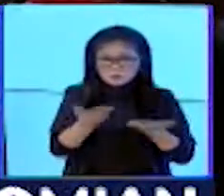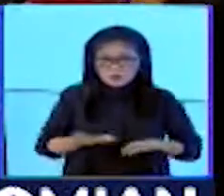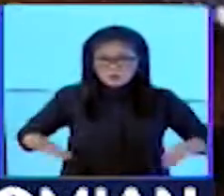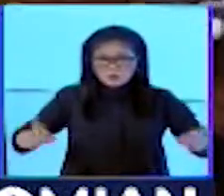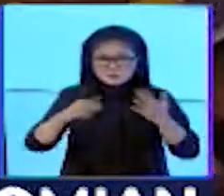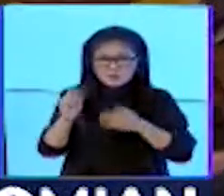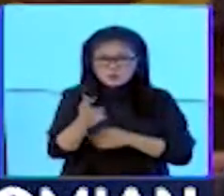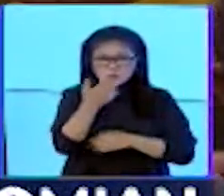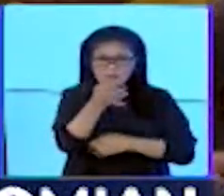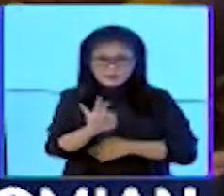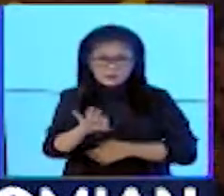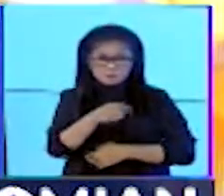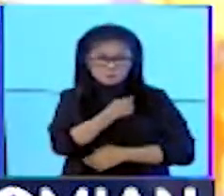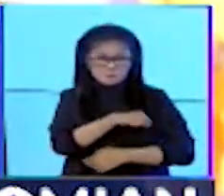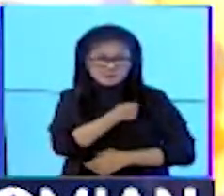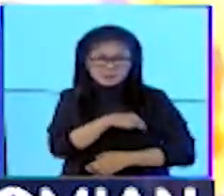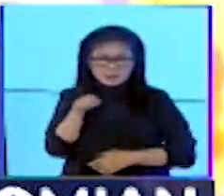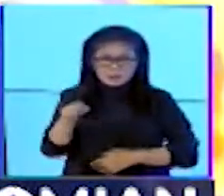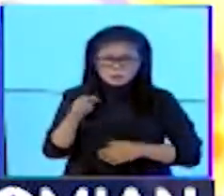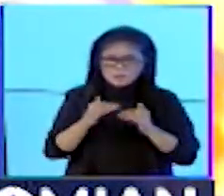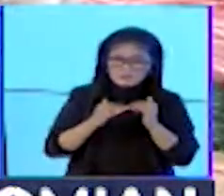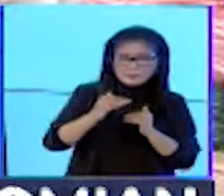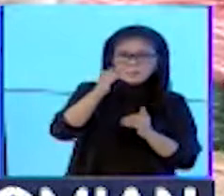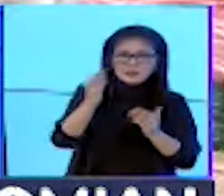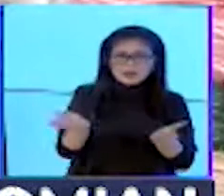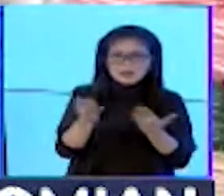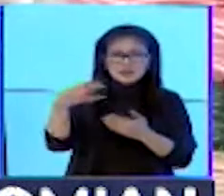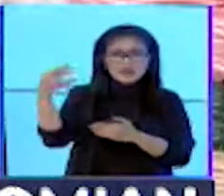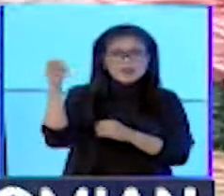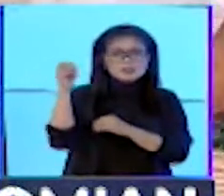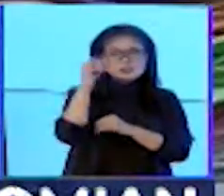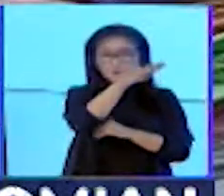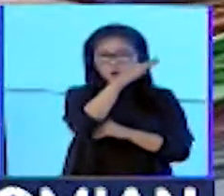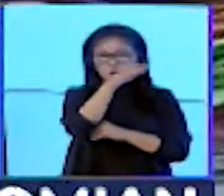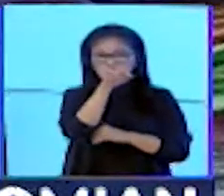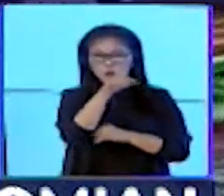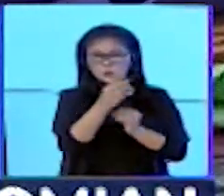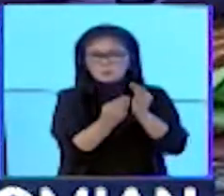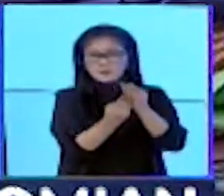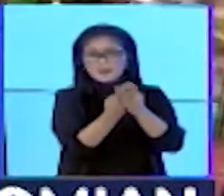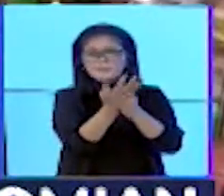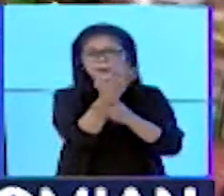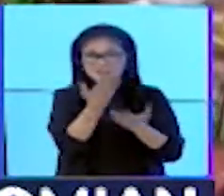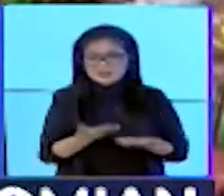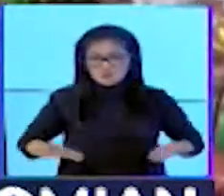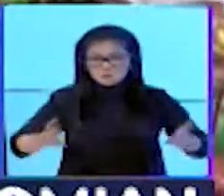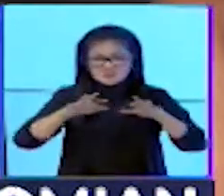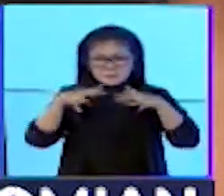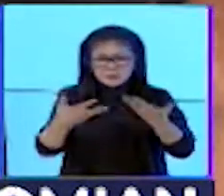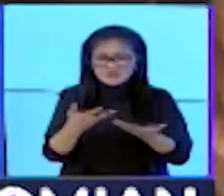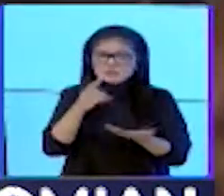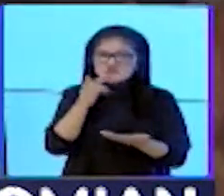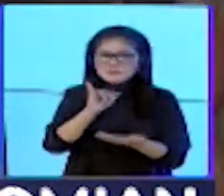Kementerian Perdagangan akan fokus meningkatkan giat ekspor pada sektor yang tumbuh positif selama pandemi COVID-19, seperti makanan dan minuman